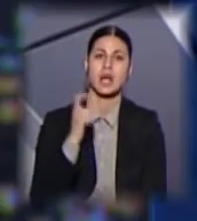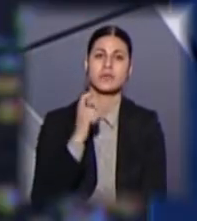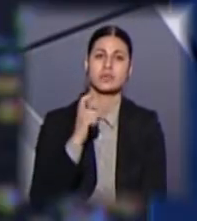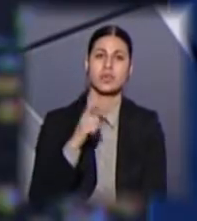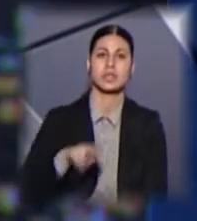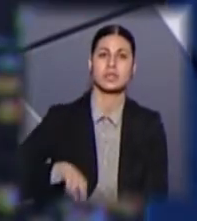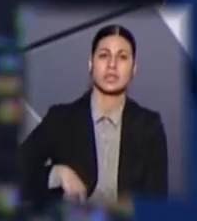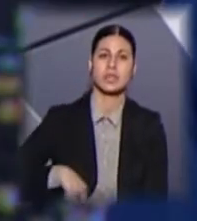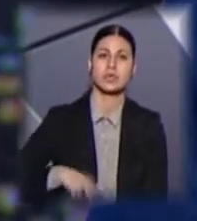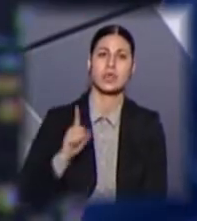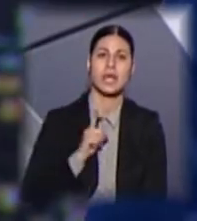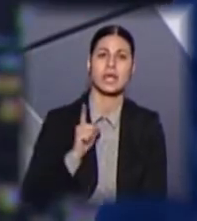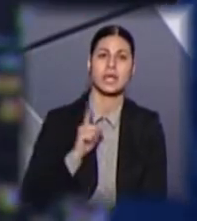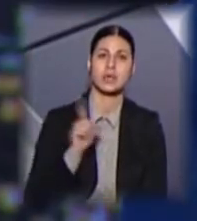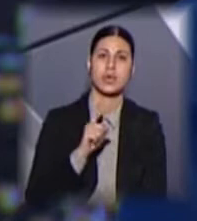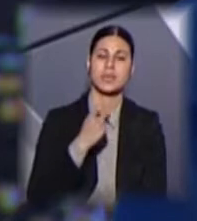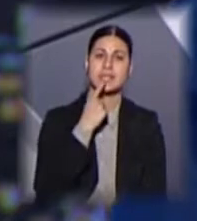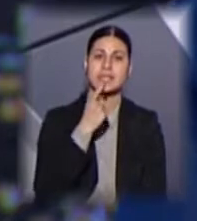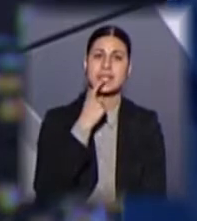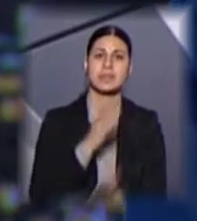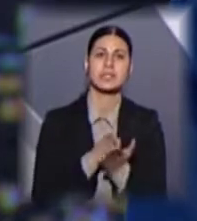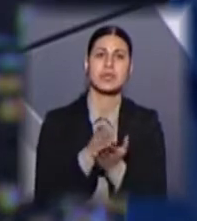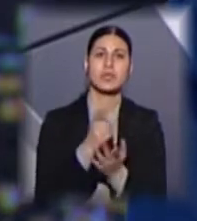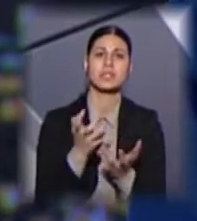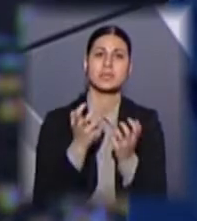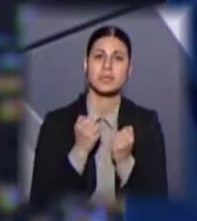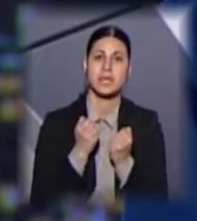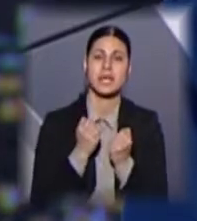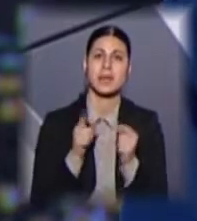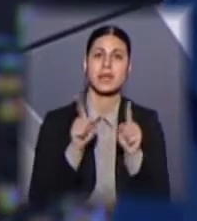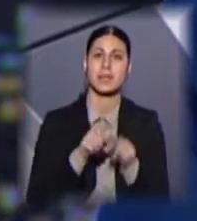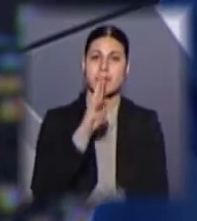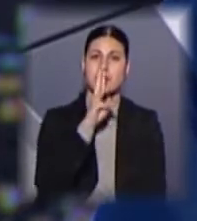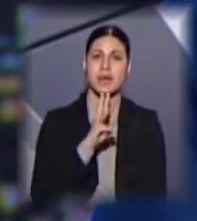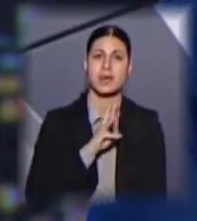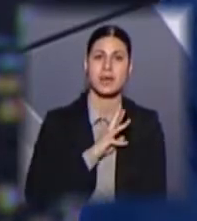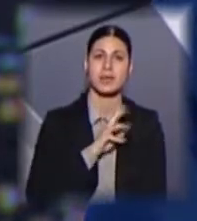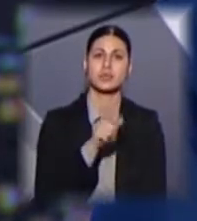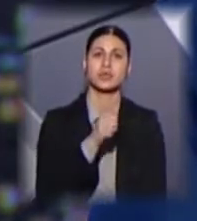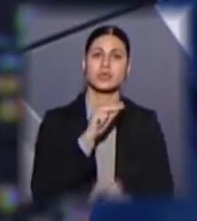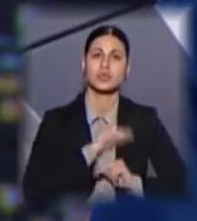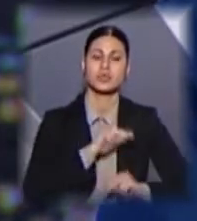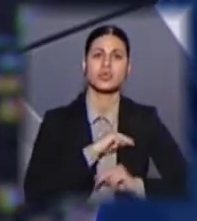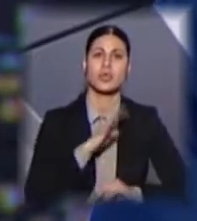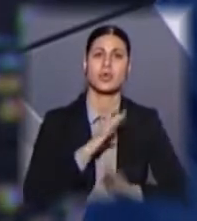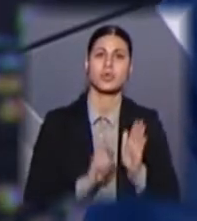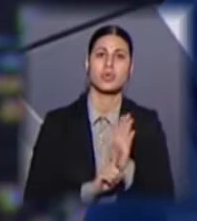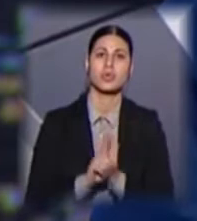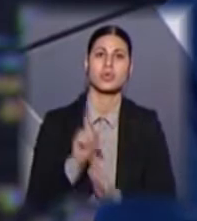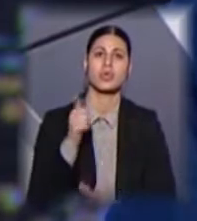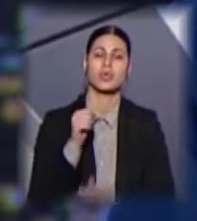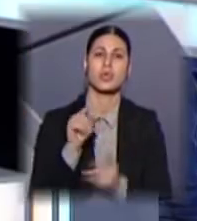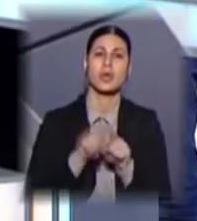ეს ადამიანები ელიან, რომ წლების განმავლობაში ისინი მიიღებენ იმ ანაზღაურებას, რა გათვლითაც დაიწყეს მას წერა, რა